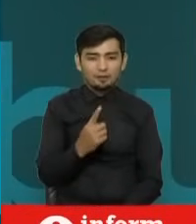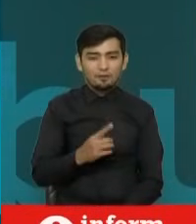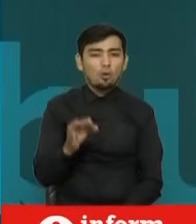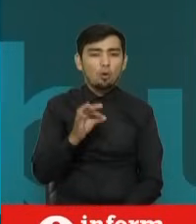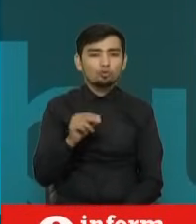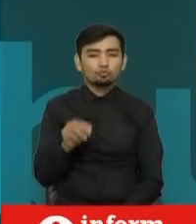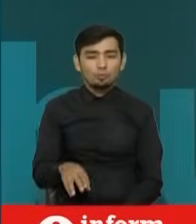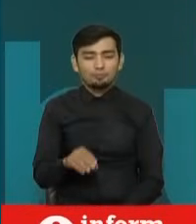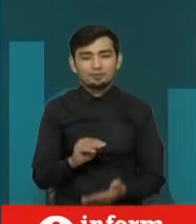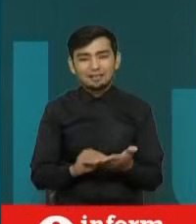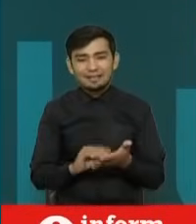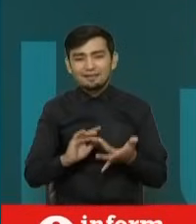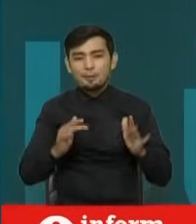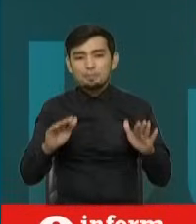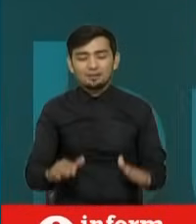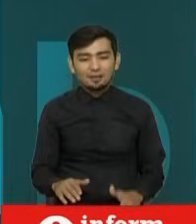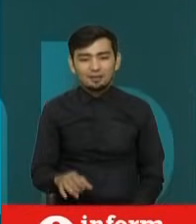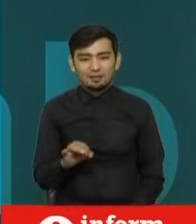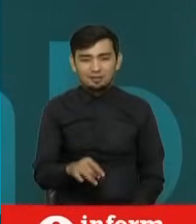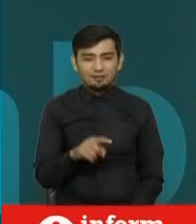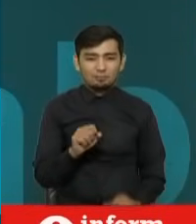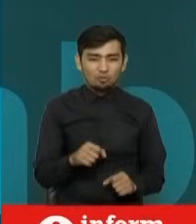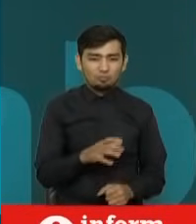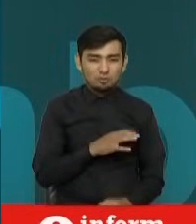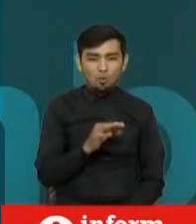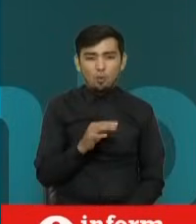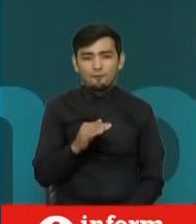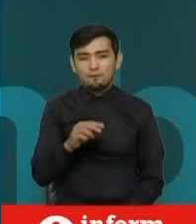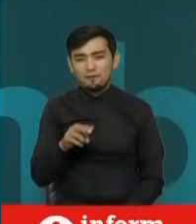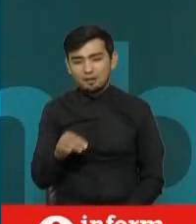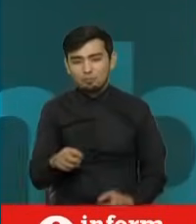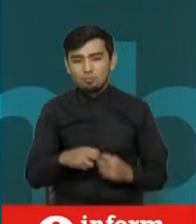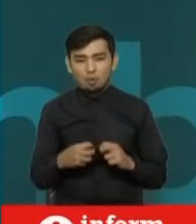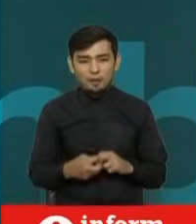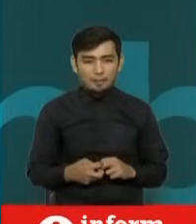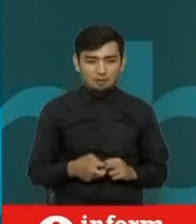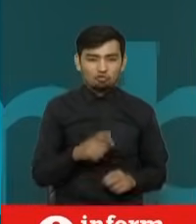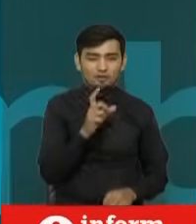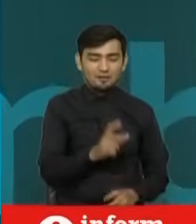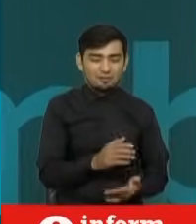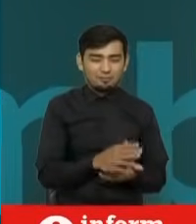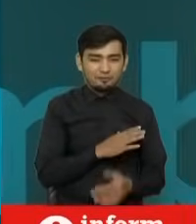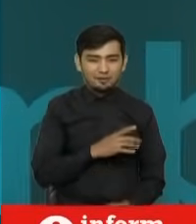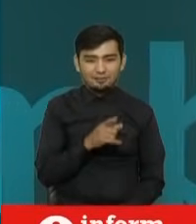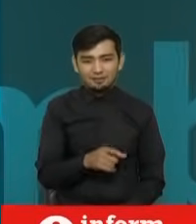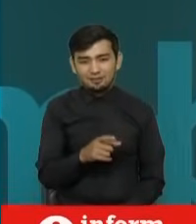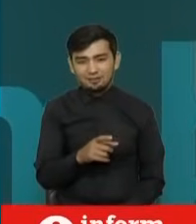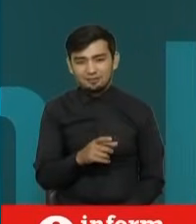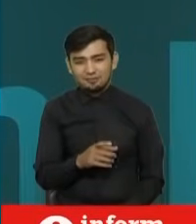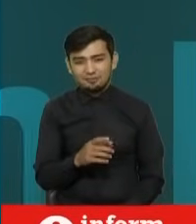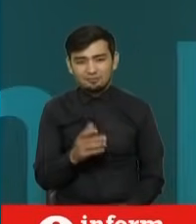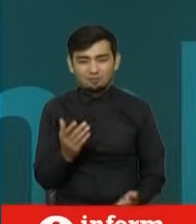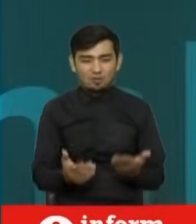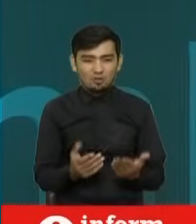сигнализируют социальные сети - это о возможных оффлайн живых проблемах человека то есть они являются итогом уже